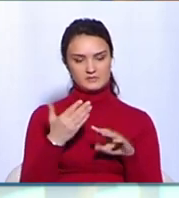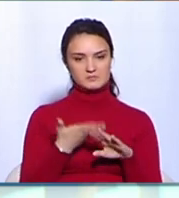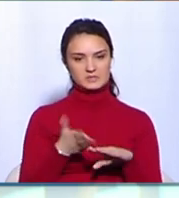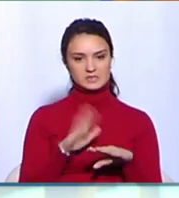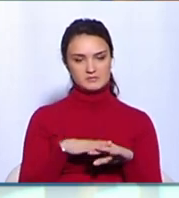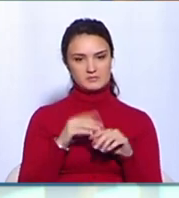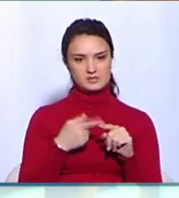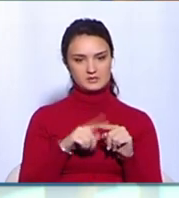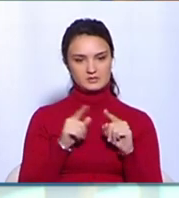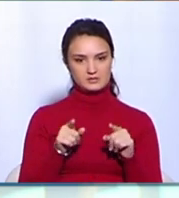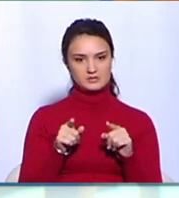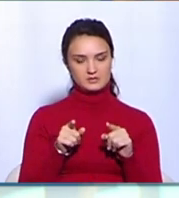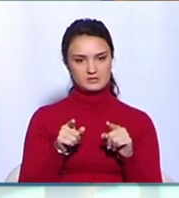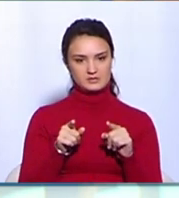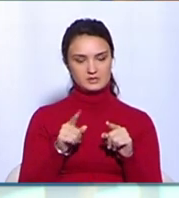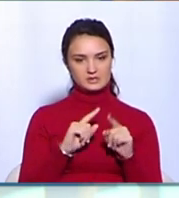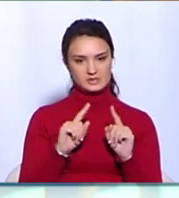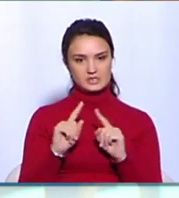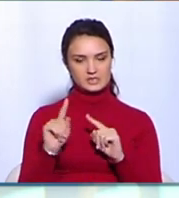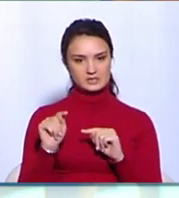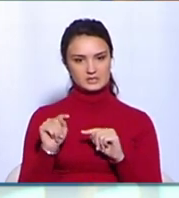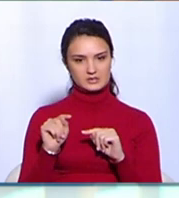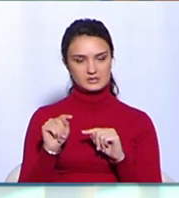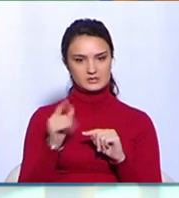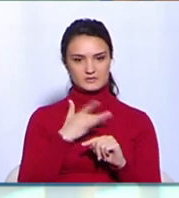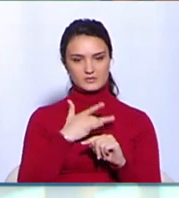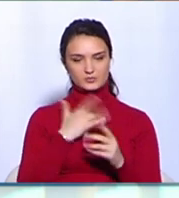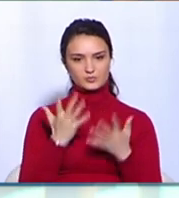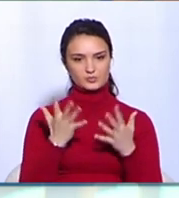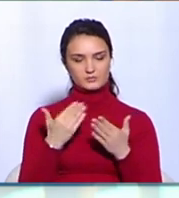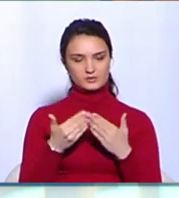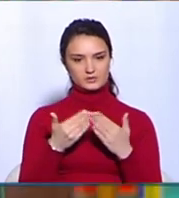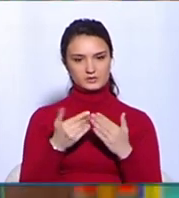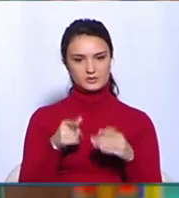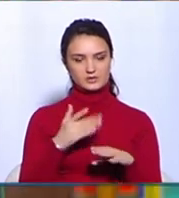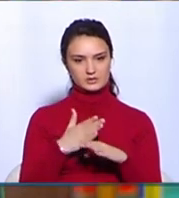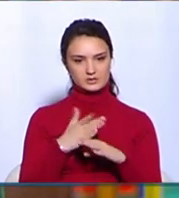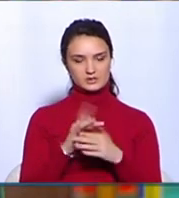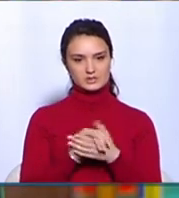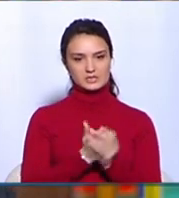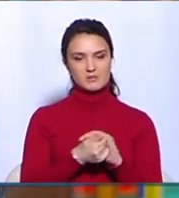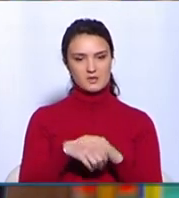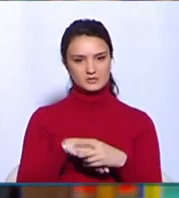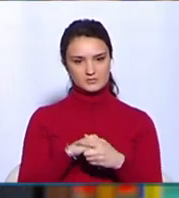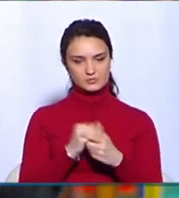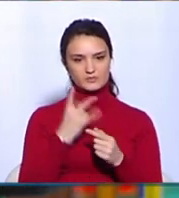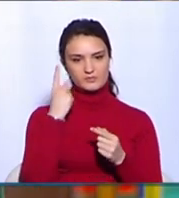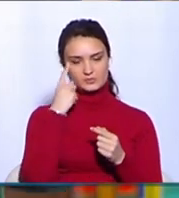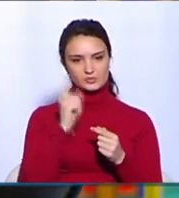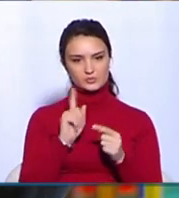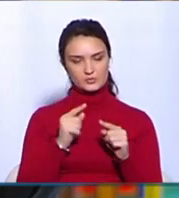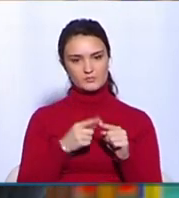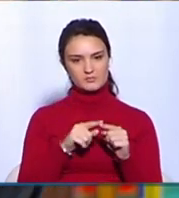ადამიანისთვის ეს რიტუალური, სავარაუდოდ თუ დაუშვათ აქ არის დაბანვის რიტუალი, უნდა ვიფიქროთ,